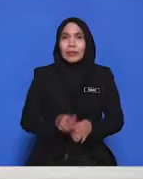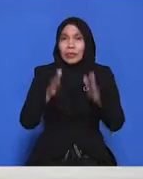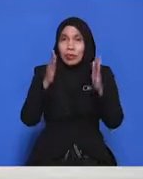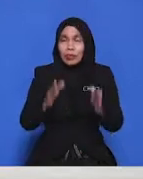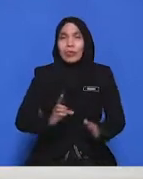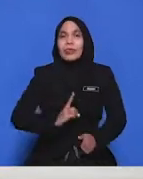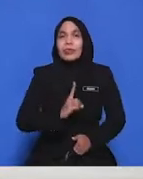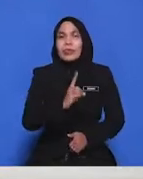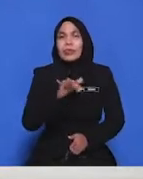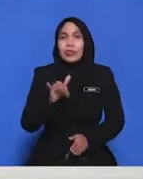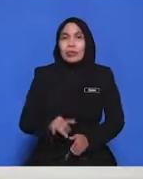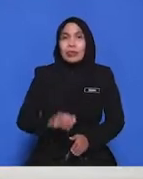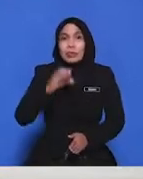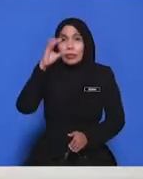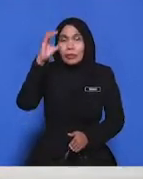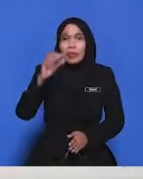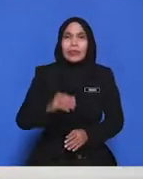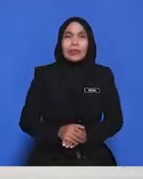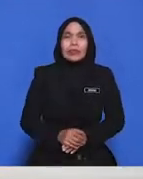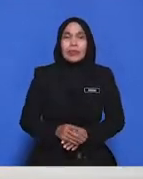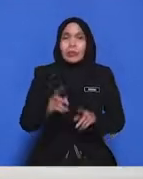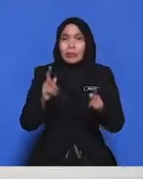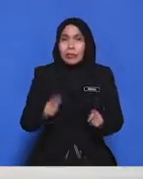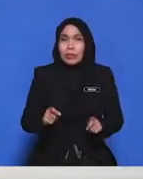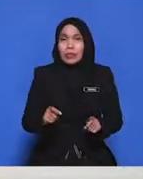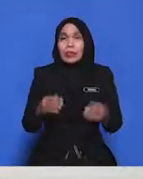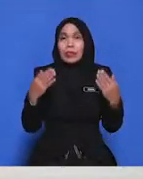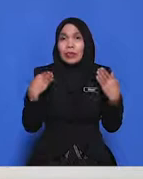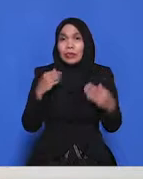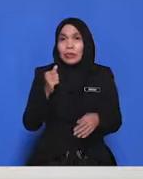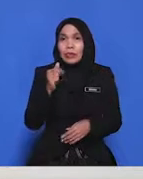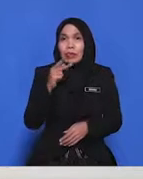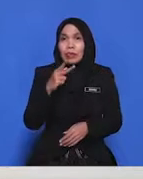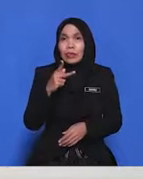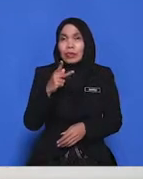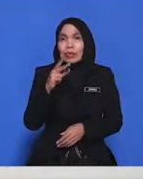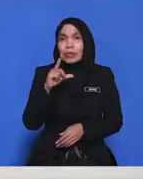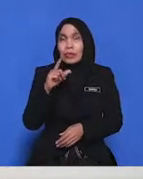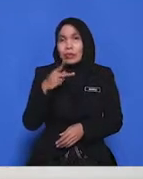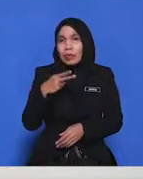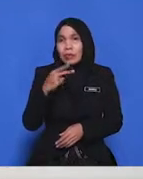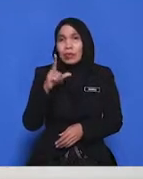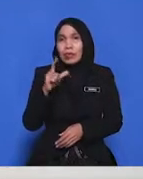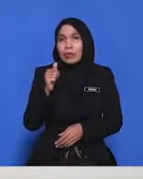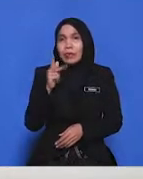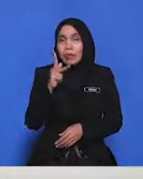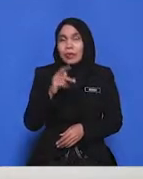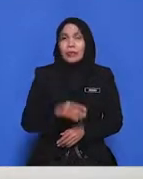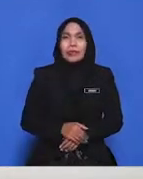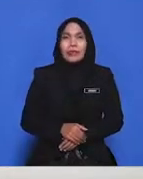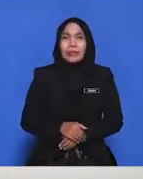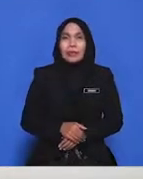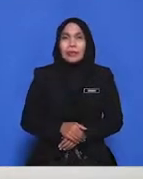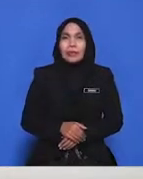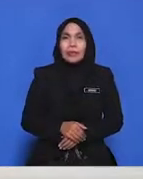dan cemerlang mestilah mempunyai akhlak yang mulia dan terpuji. Akhlak yang mulia dan